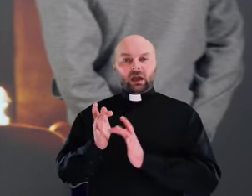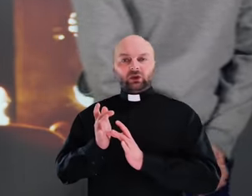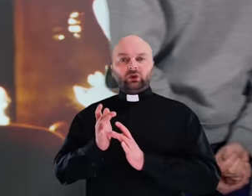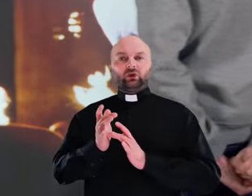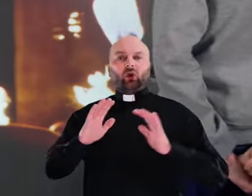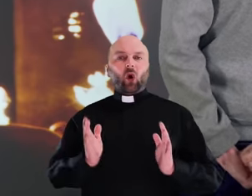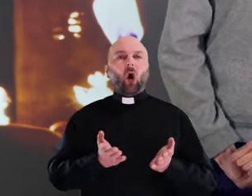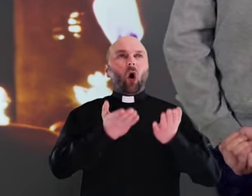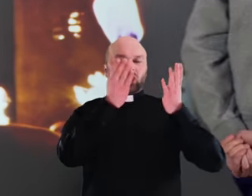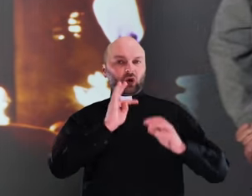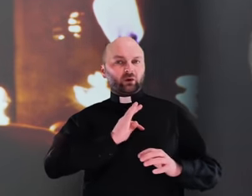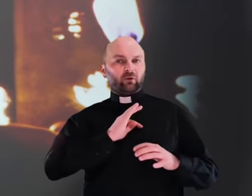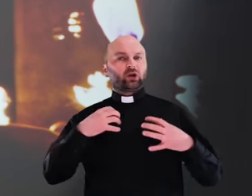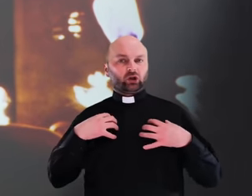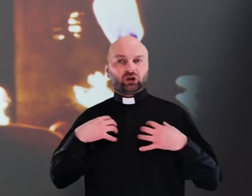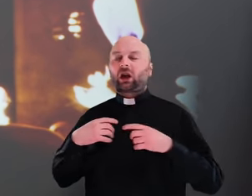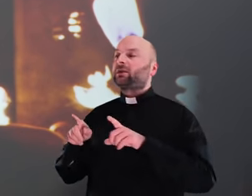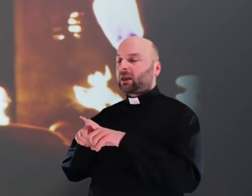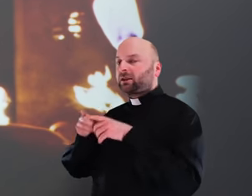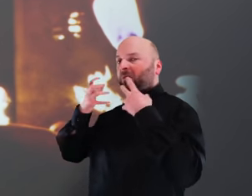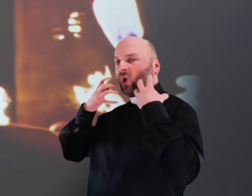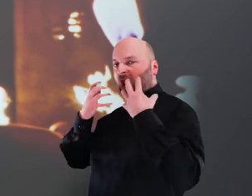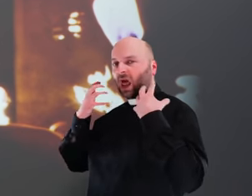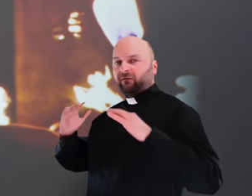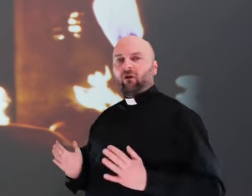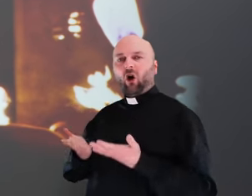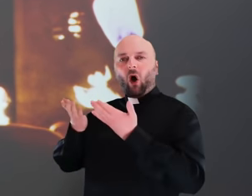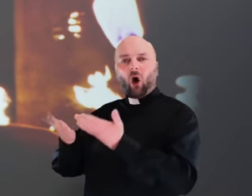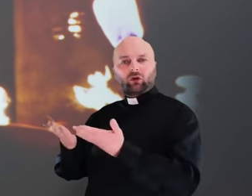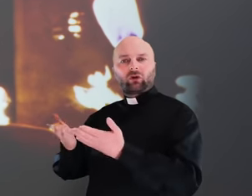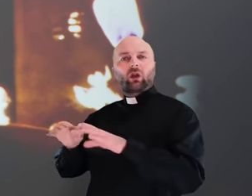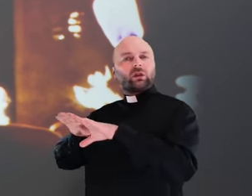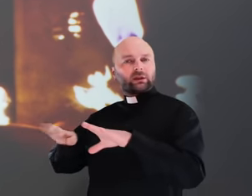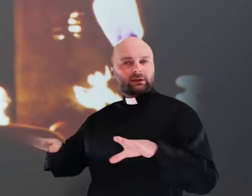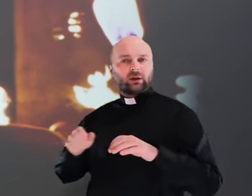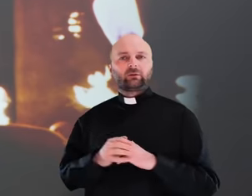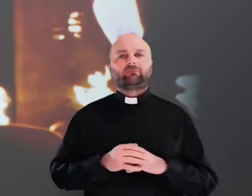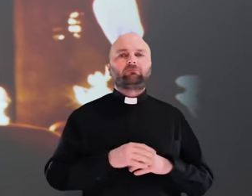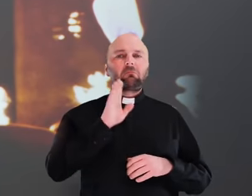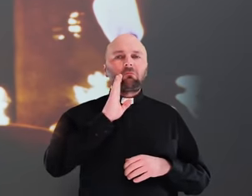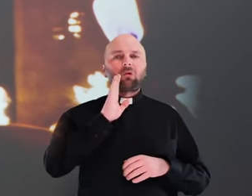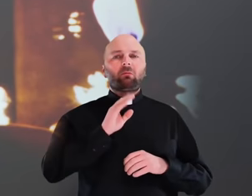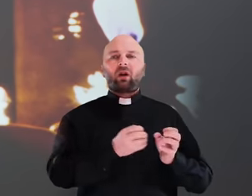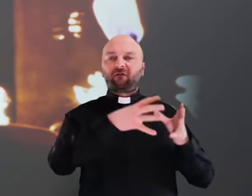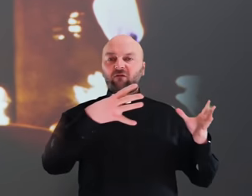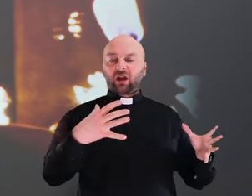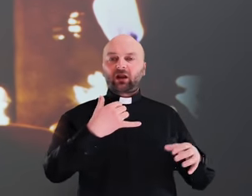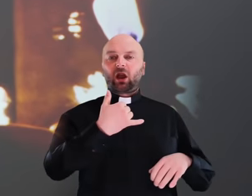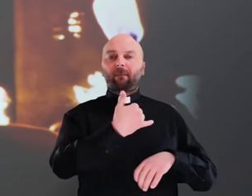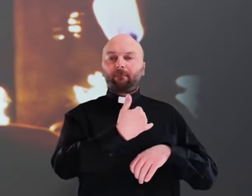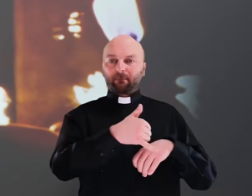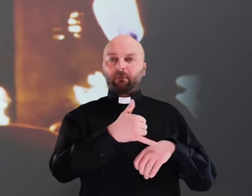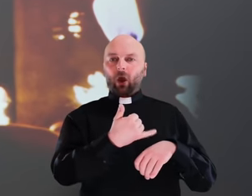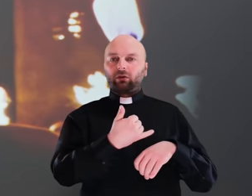za Edmunda, odbija się to wszystko, co tak naprawdę dokonało się w Wielki Piątek na krzyżu, gdzie on, prawdziwy lew